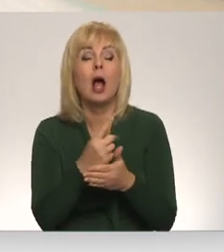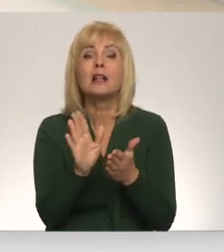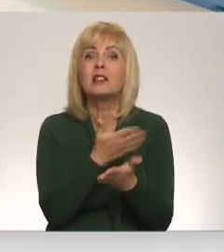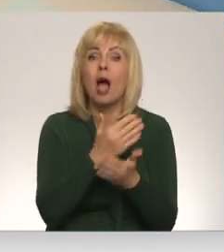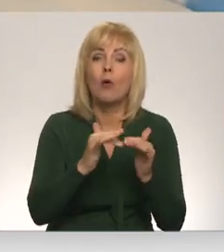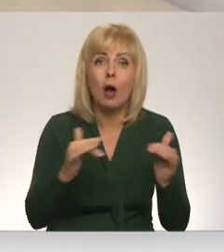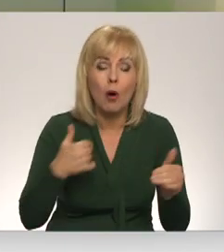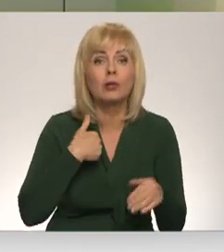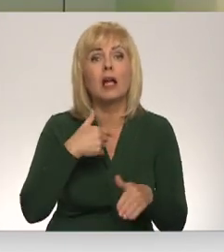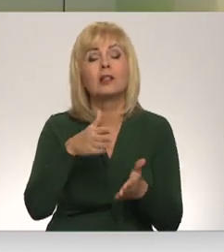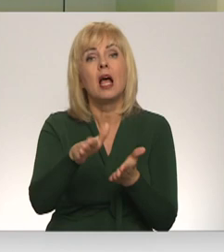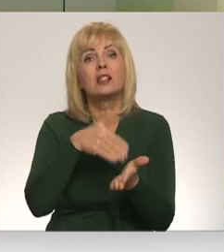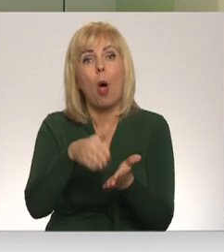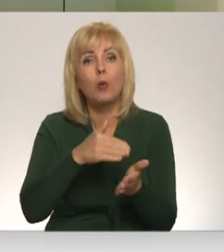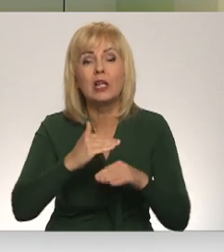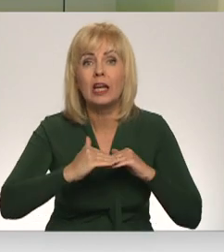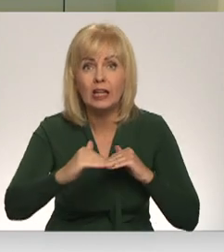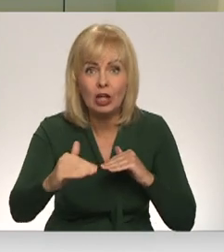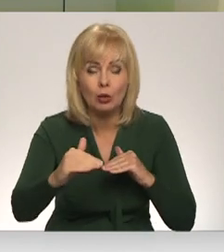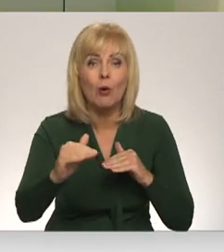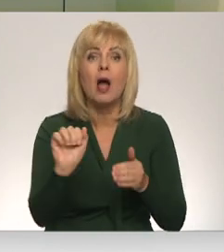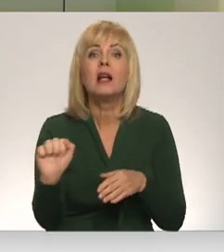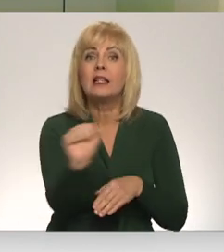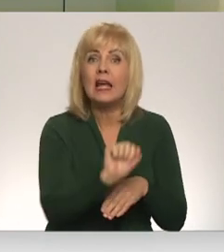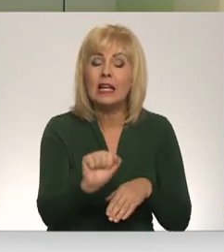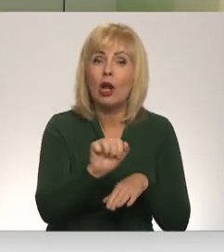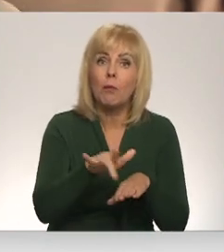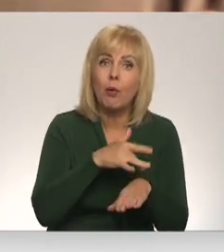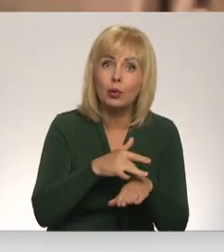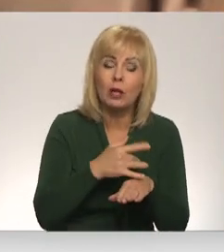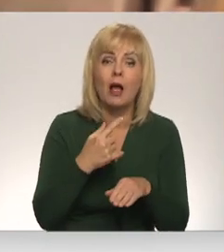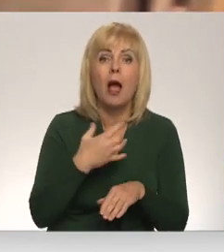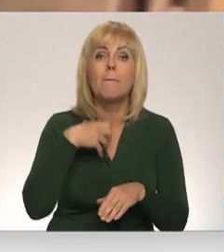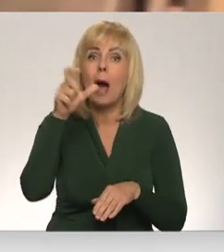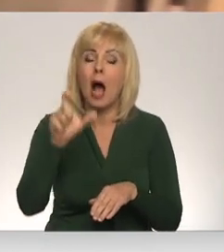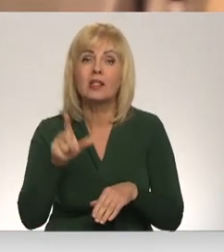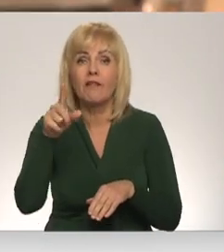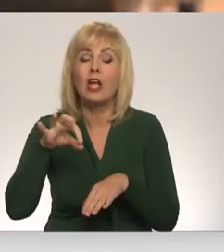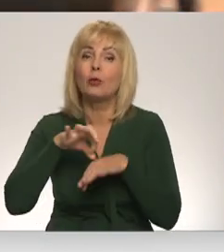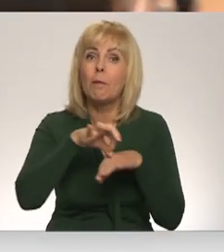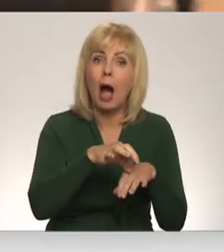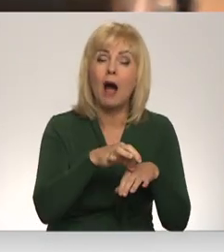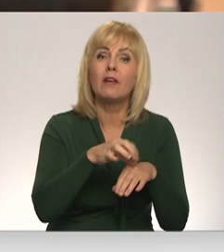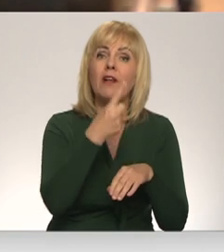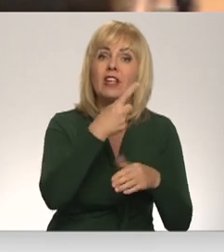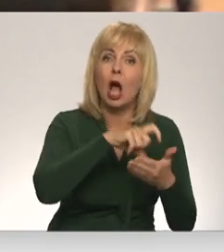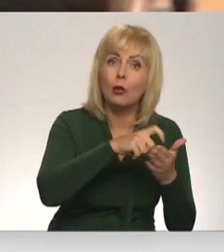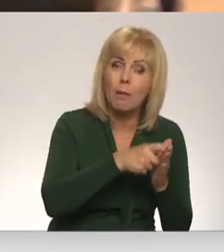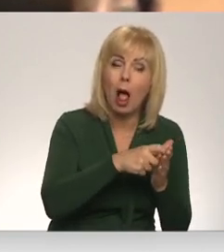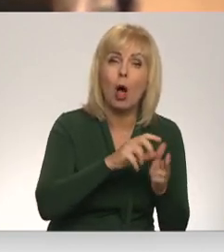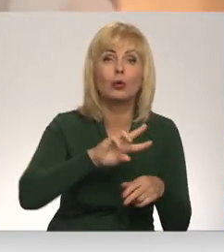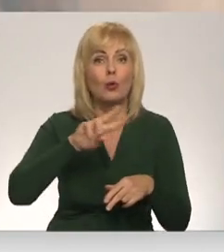es slaucīju putekļus, es vedu pacientus no vienas palātas uz otru, un es arī stāvēju